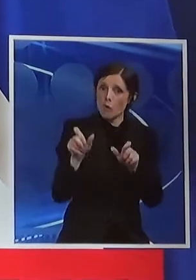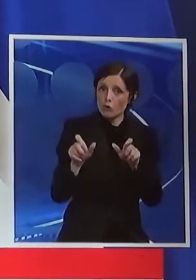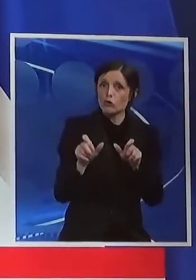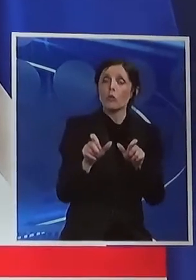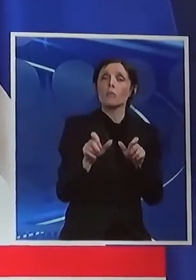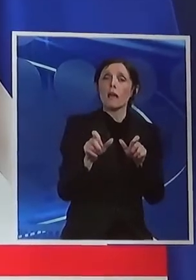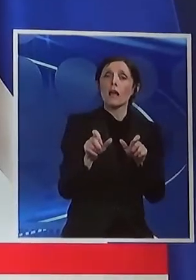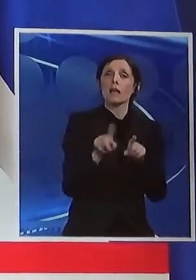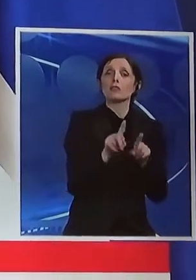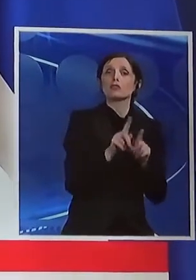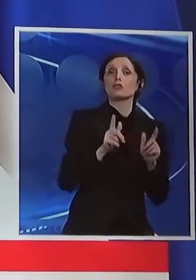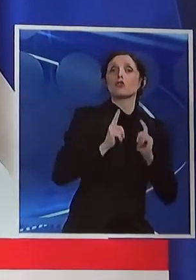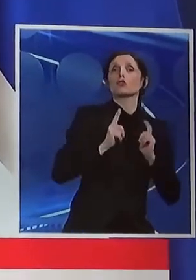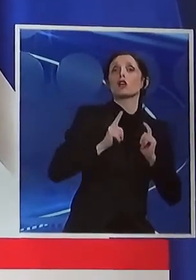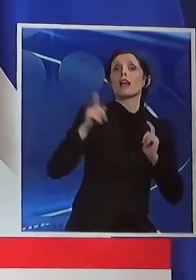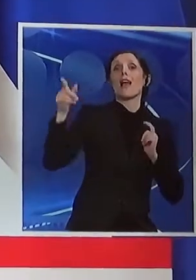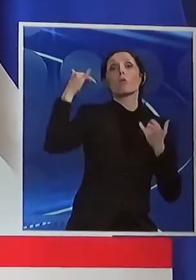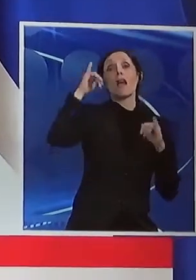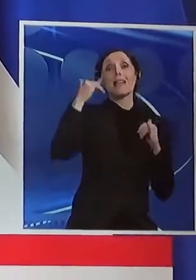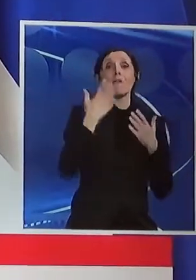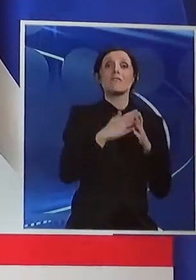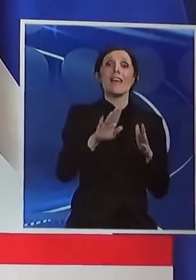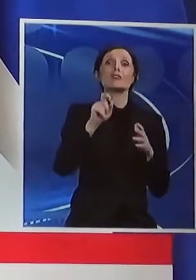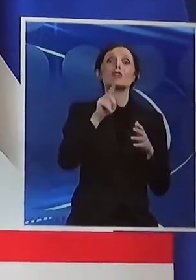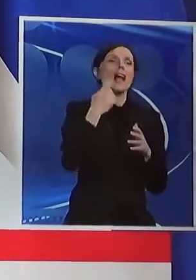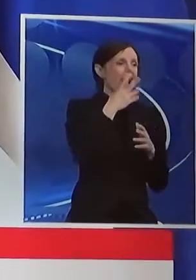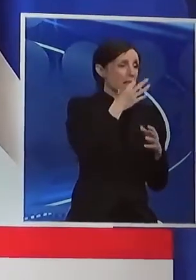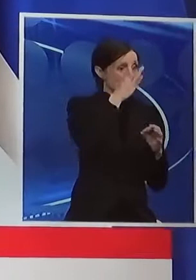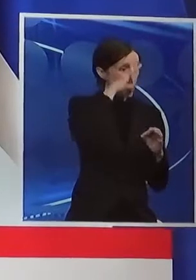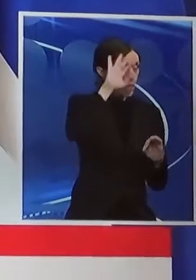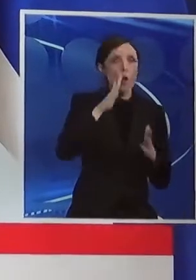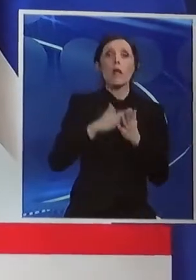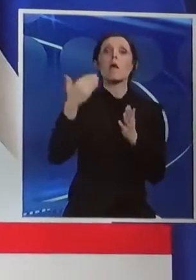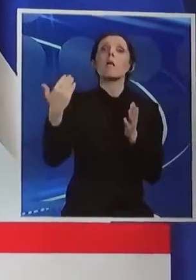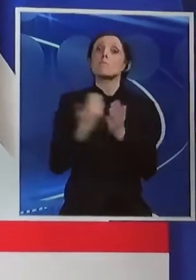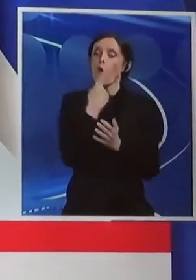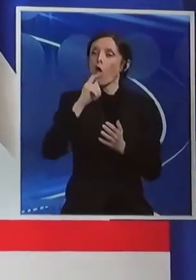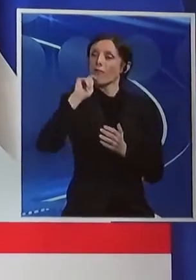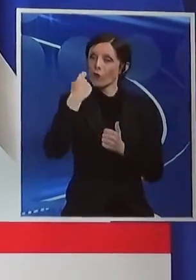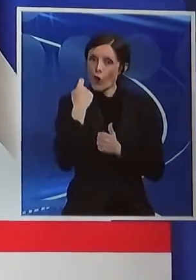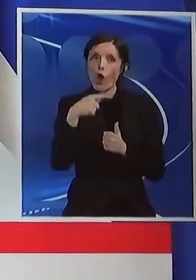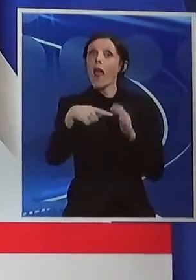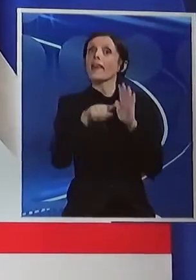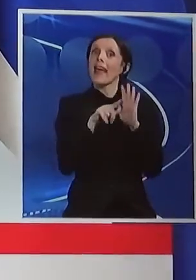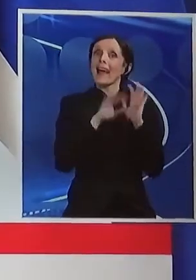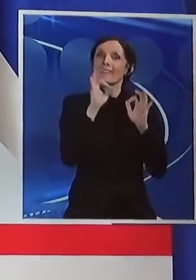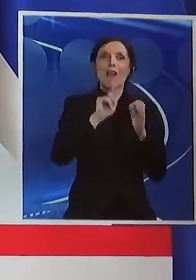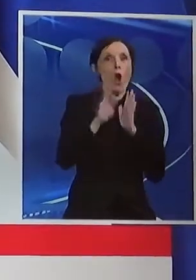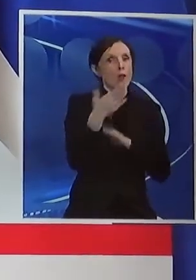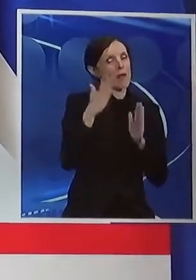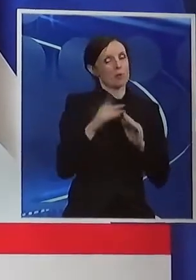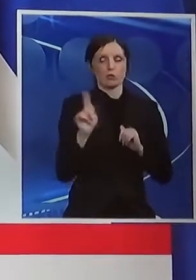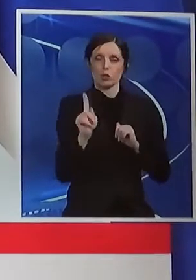čekaju na sajmu drugi negativni nalaz, znači imaju prvi negativni nalaz pa još uvek nisu kući.